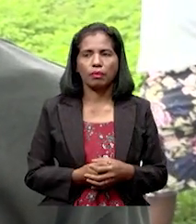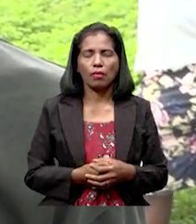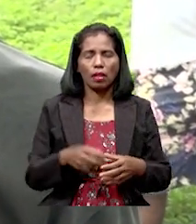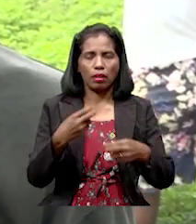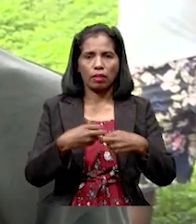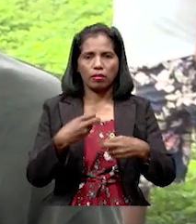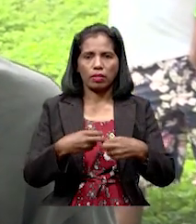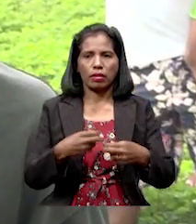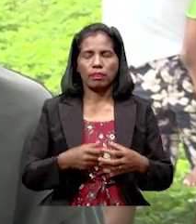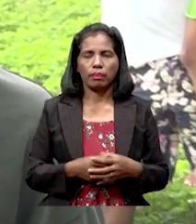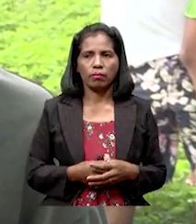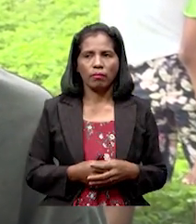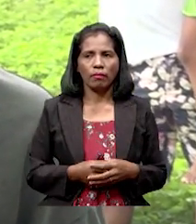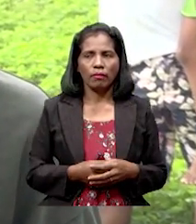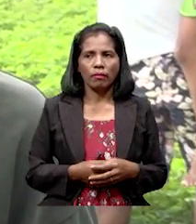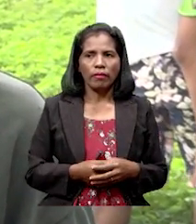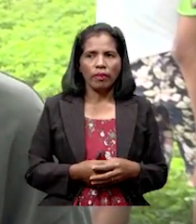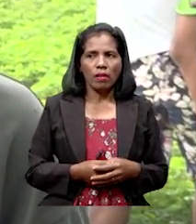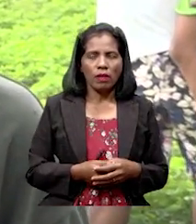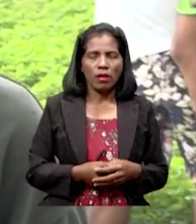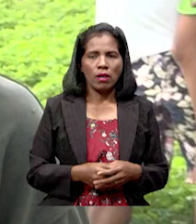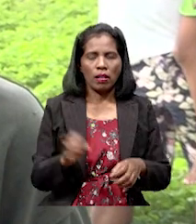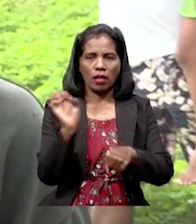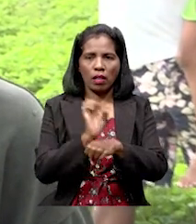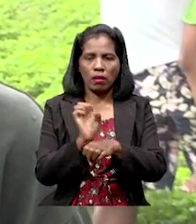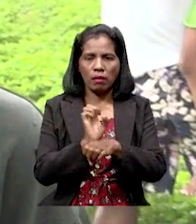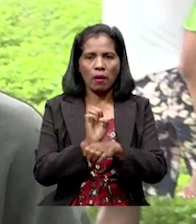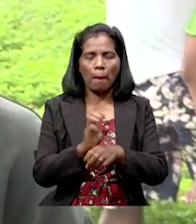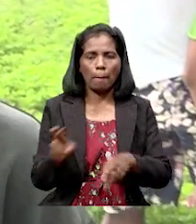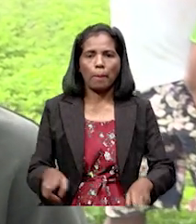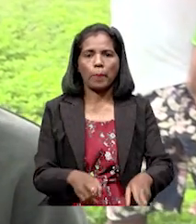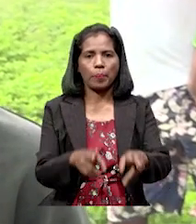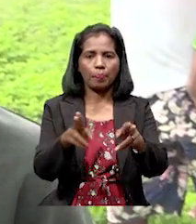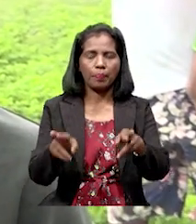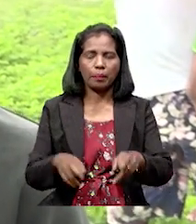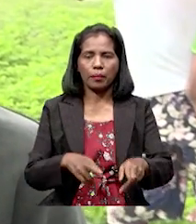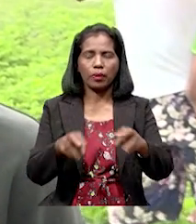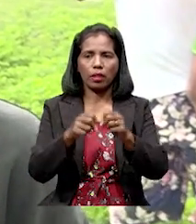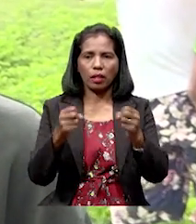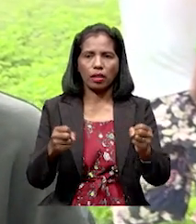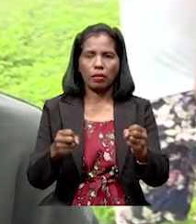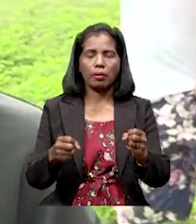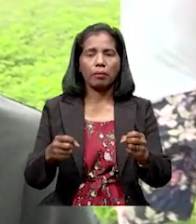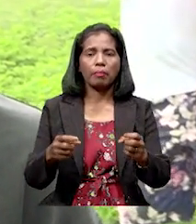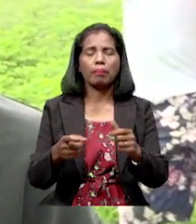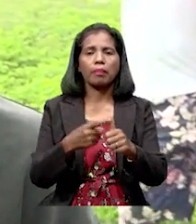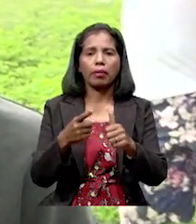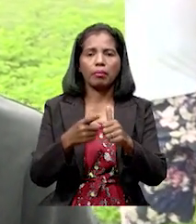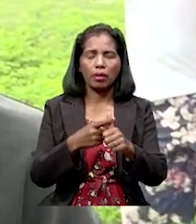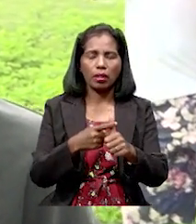Dificuldade e ninha economia maka mota estraga maka nessa primeiro tos e